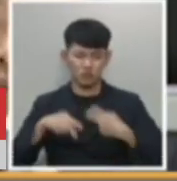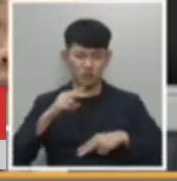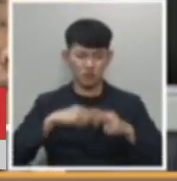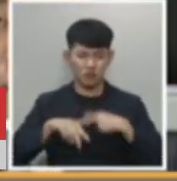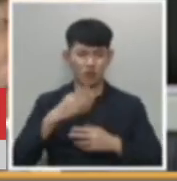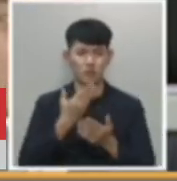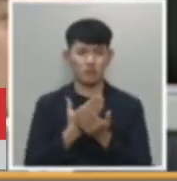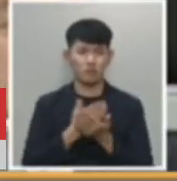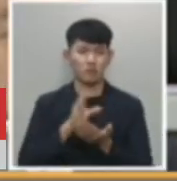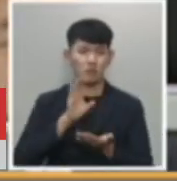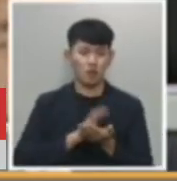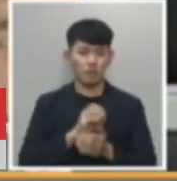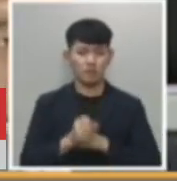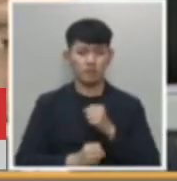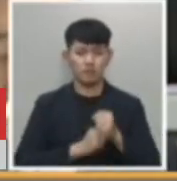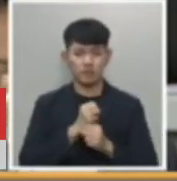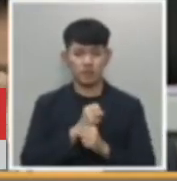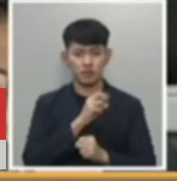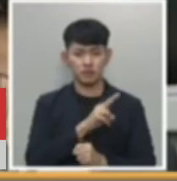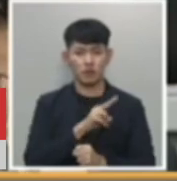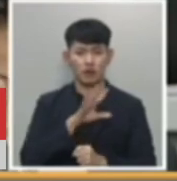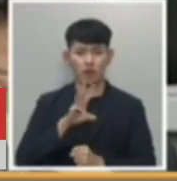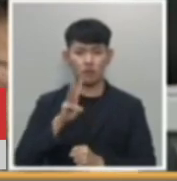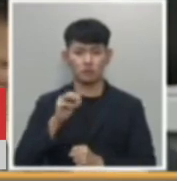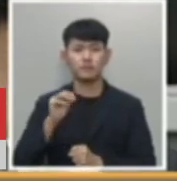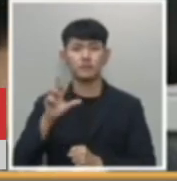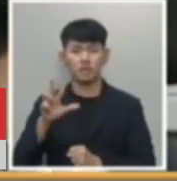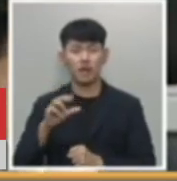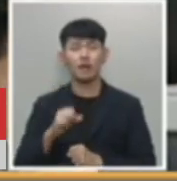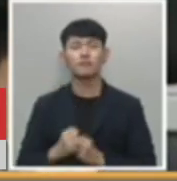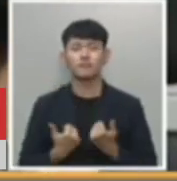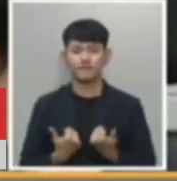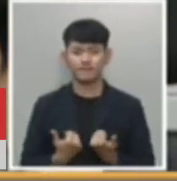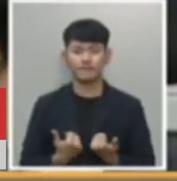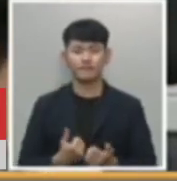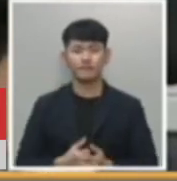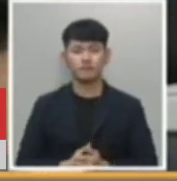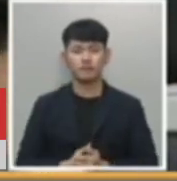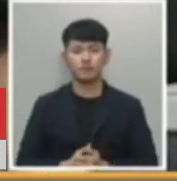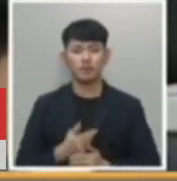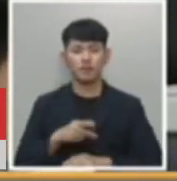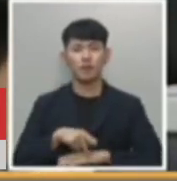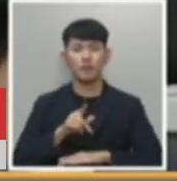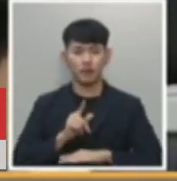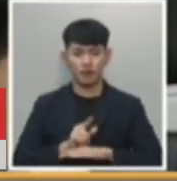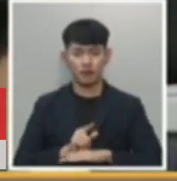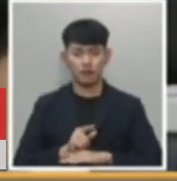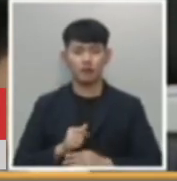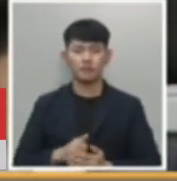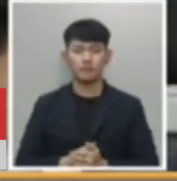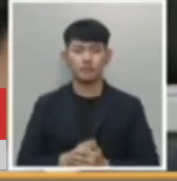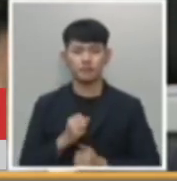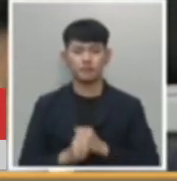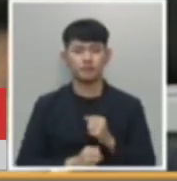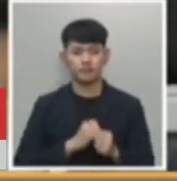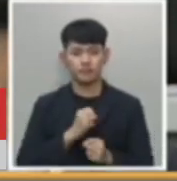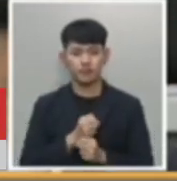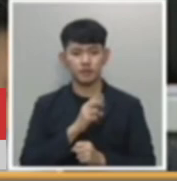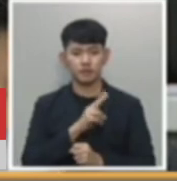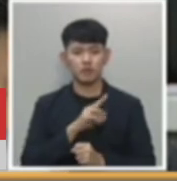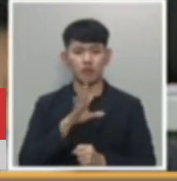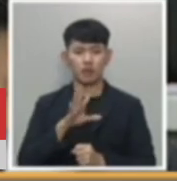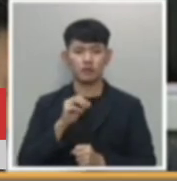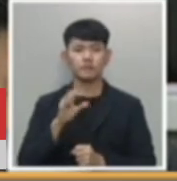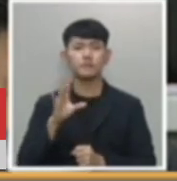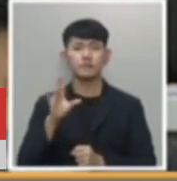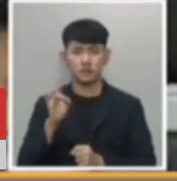ปีพุทธศักราช2563ในครั้งนี้ท่านประธานที่เคารพครับปี